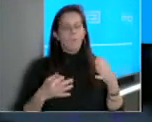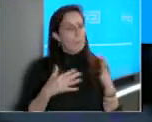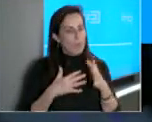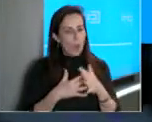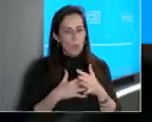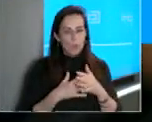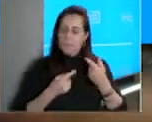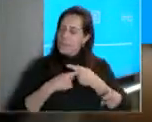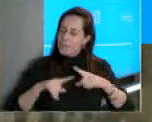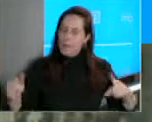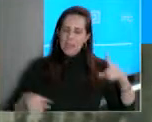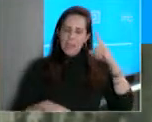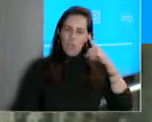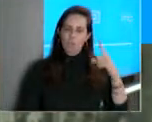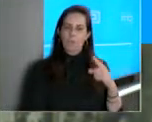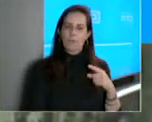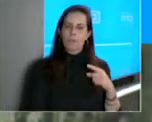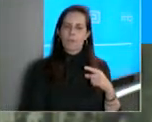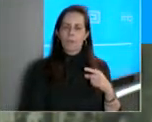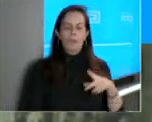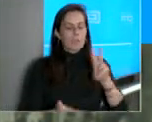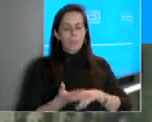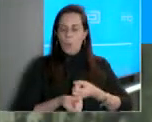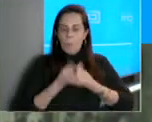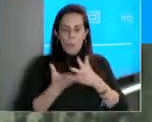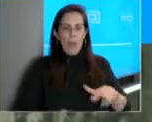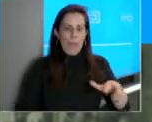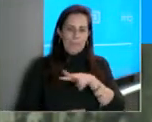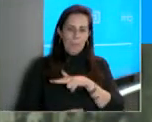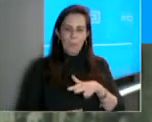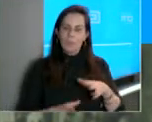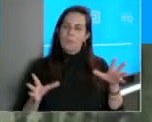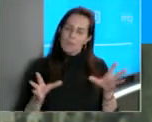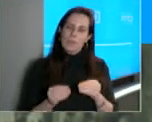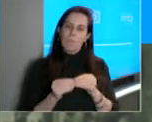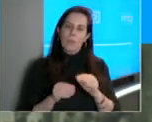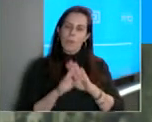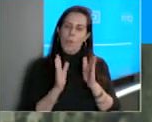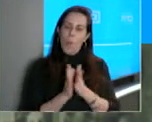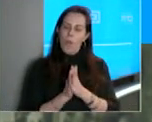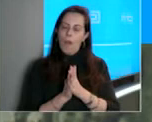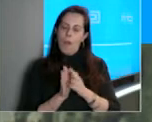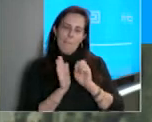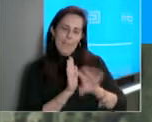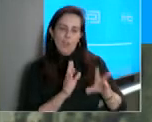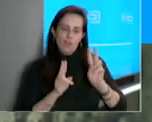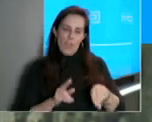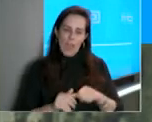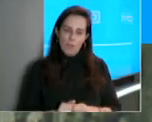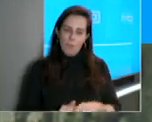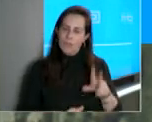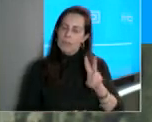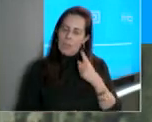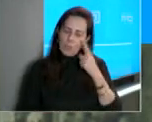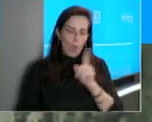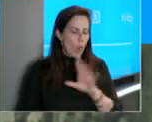וביקורת ומגוון של דעות וזכות ביטוי לציבור דרך כל אמצעי התקשורת האחרים. כך שצריך